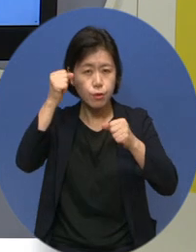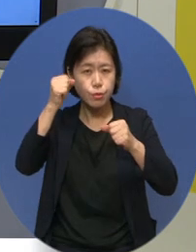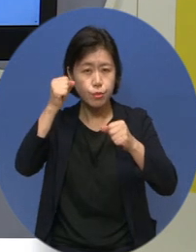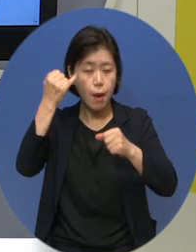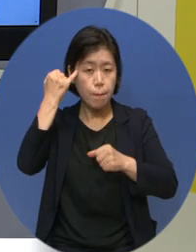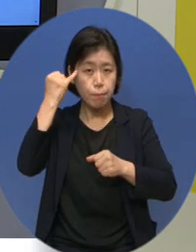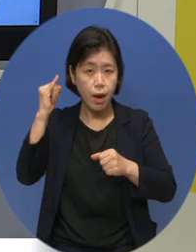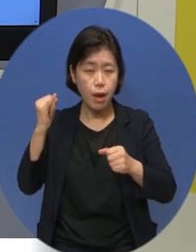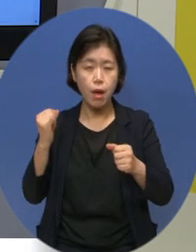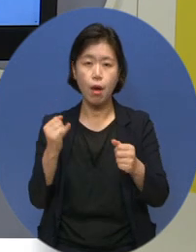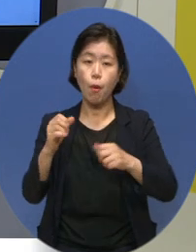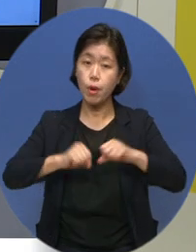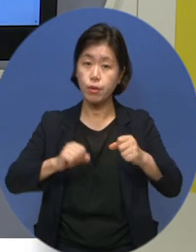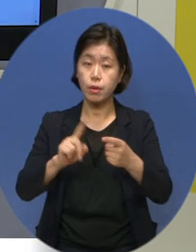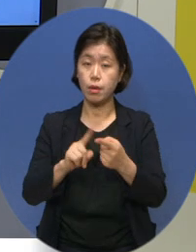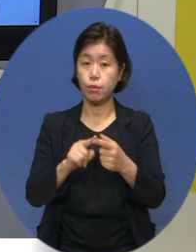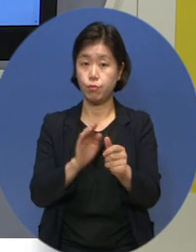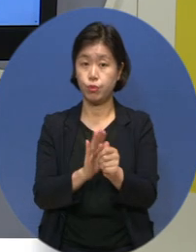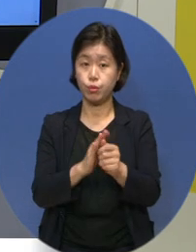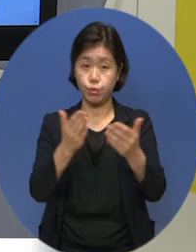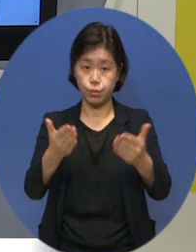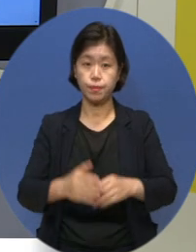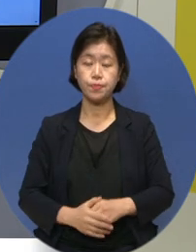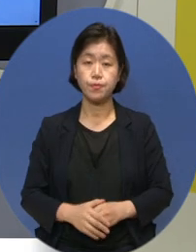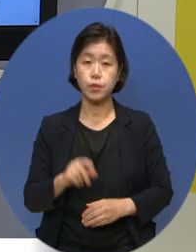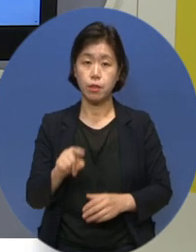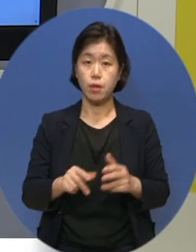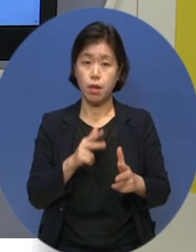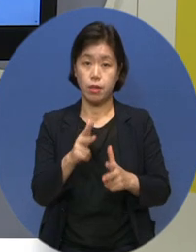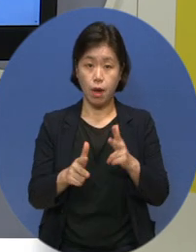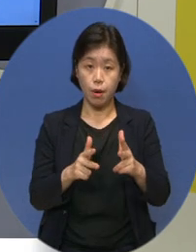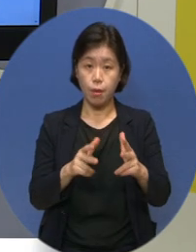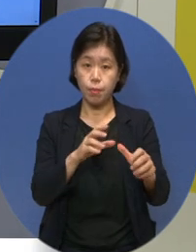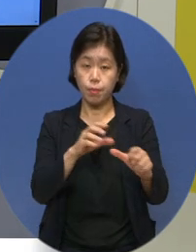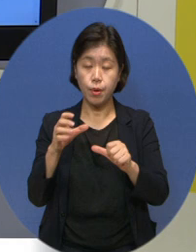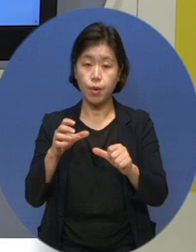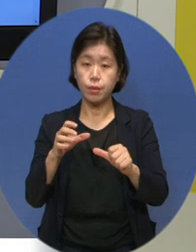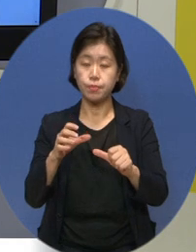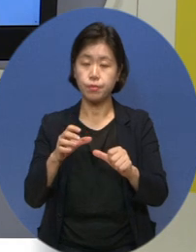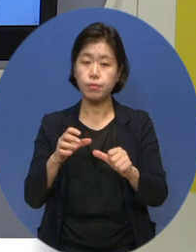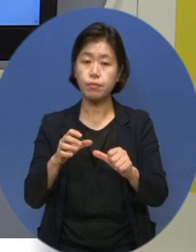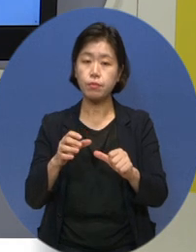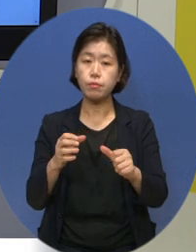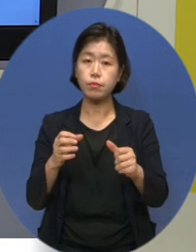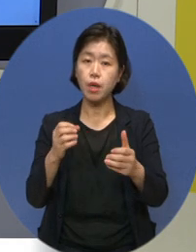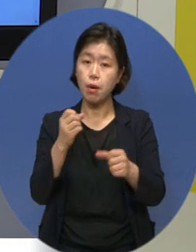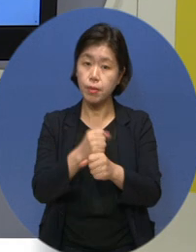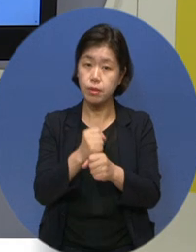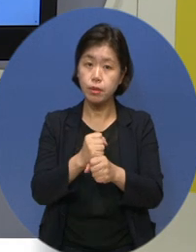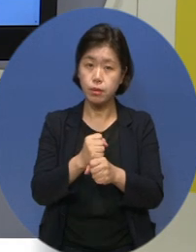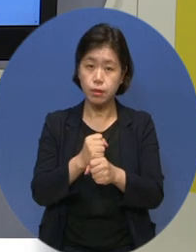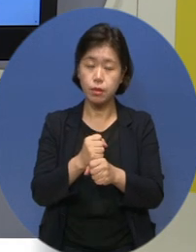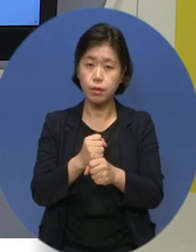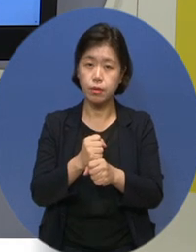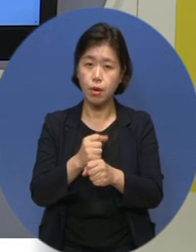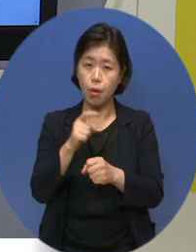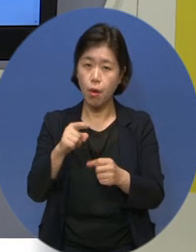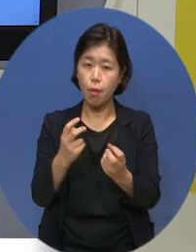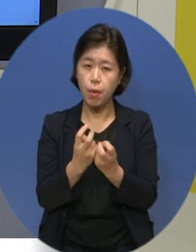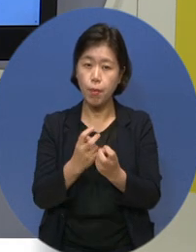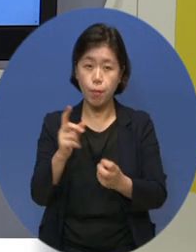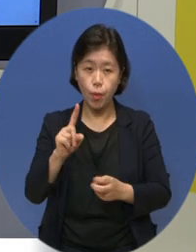지원하는데요 이번 사업을 통해 창출되는 예술 활동은 참여 예술가 수 위해 온라인 매체를 통해